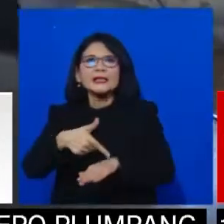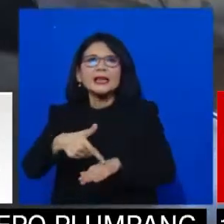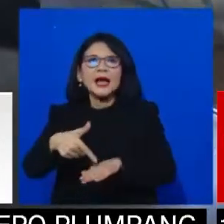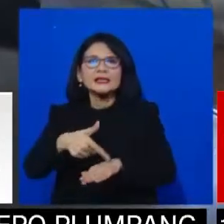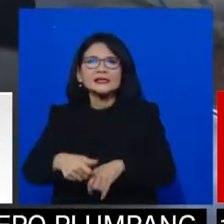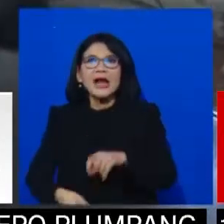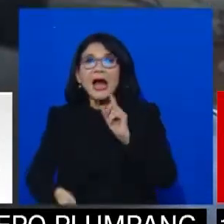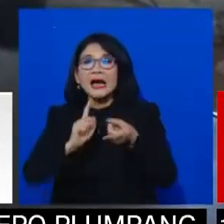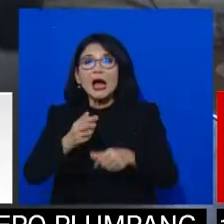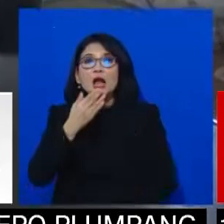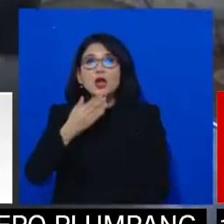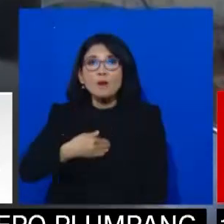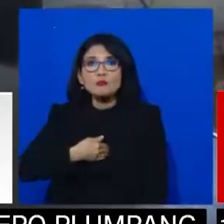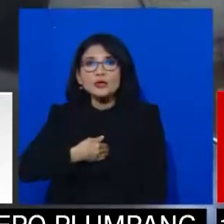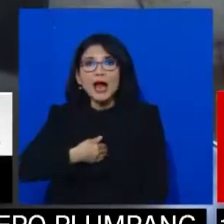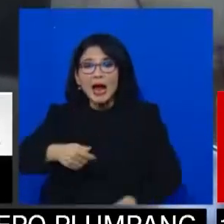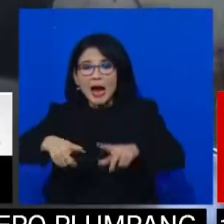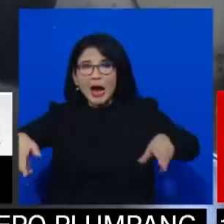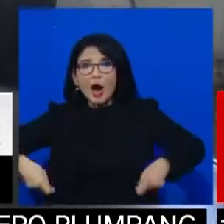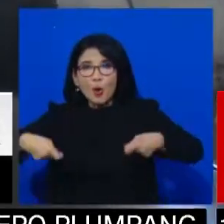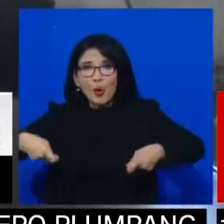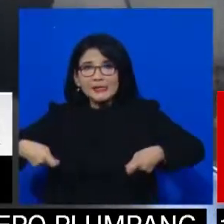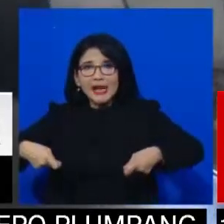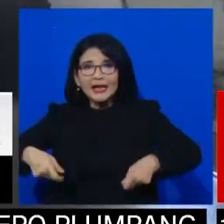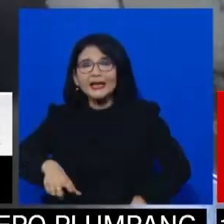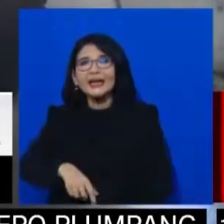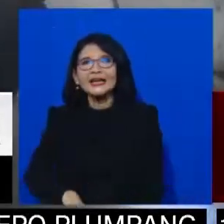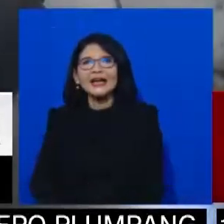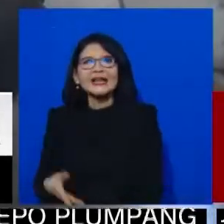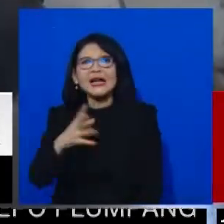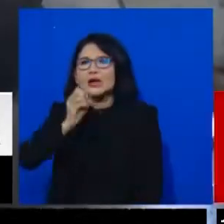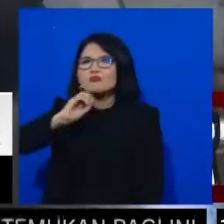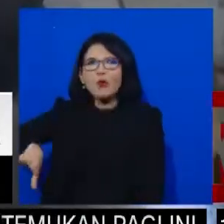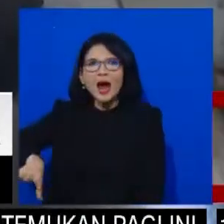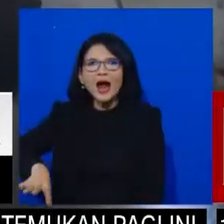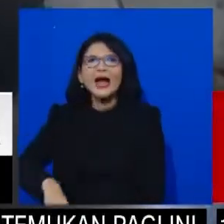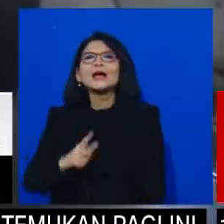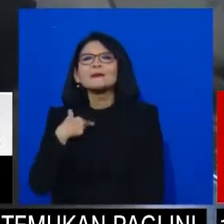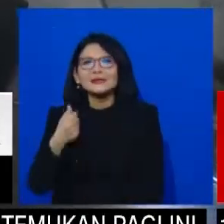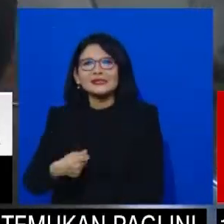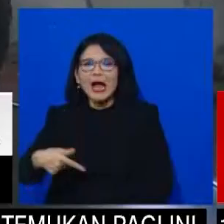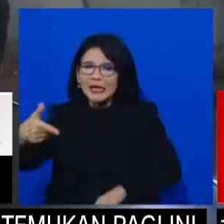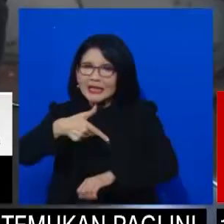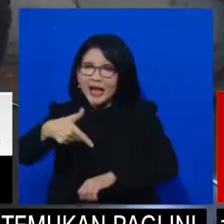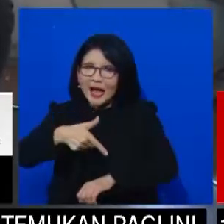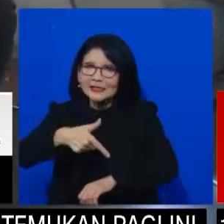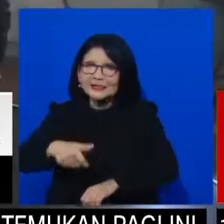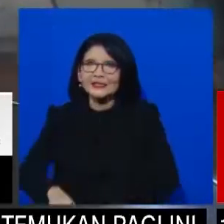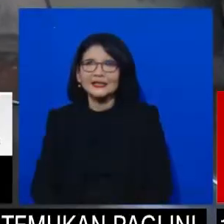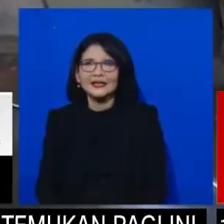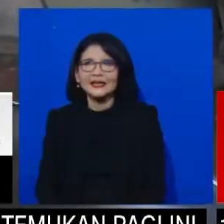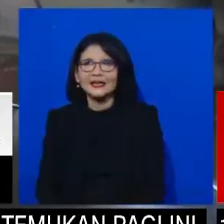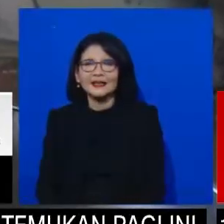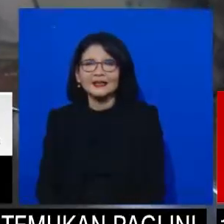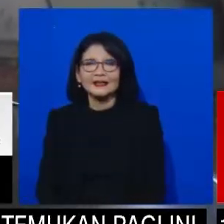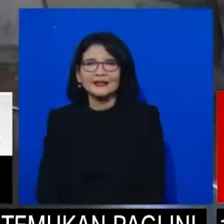punya wajan, mungkin yang udah lama, ibu-ibu yang nonton, jangan langsung dibuang. Bisa dilas, tapi ya bahannya yang